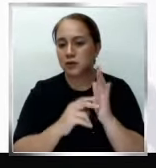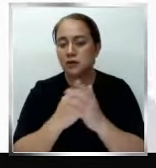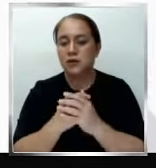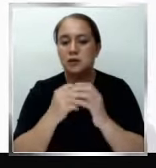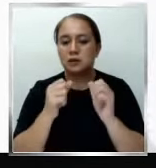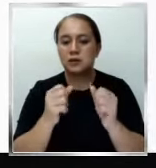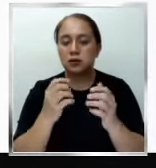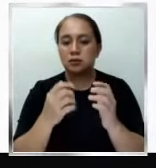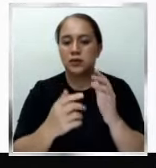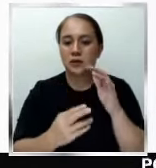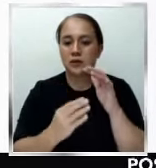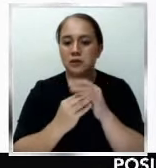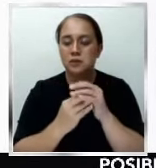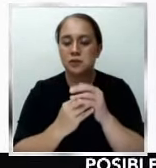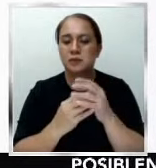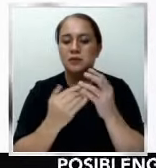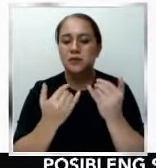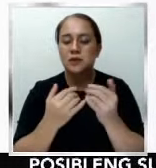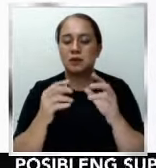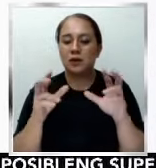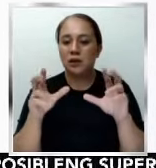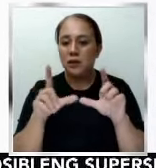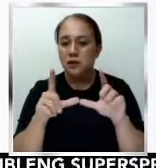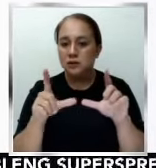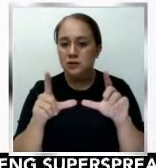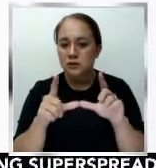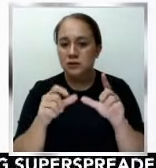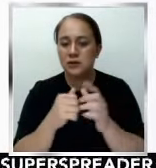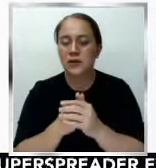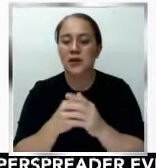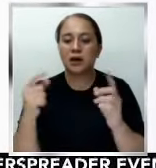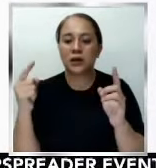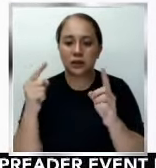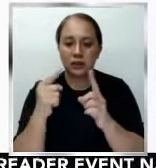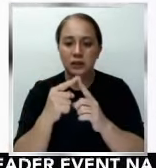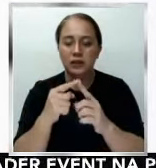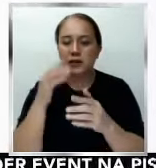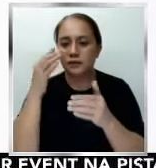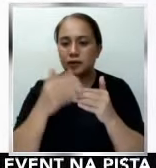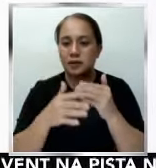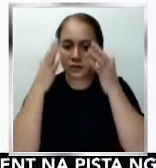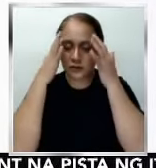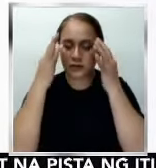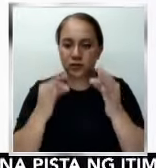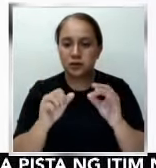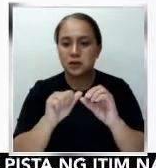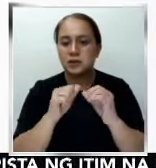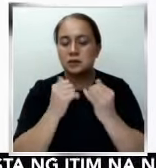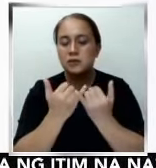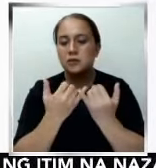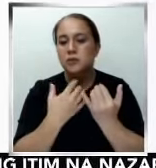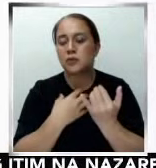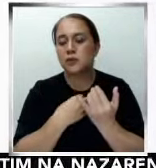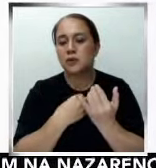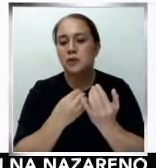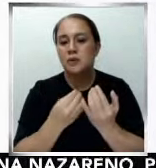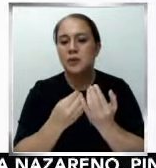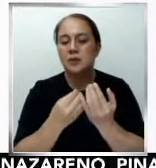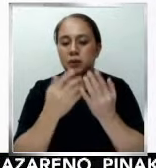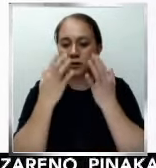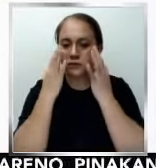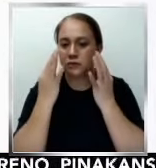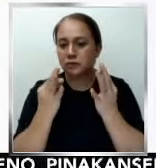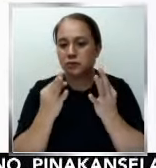mag-expire ang isang kasalukuyang prangkisa o lisensya hanggat wala pang pinal na desisyon ng ahensya o tanggapan na magpapasya dito.